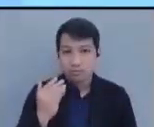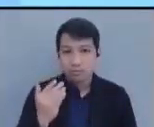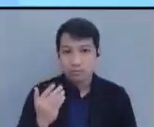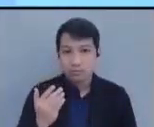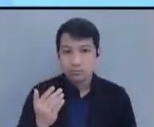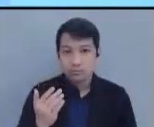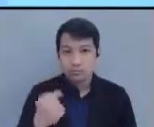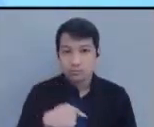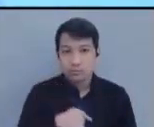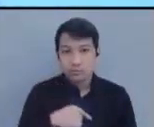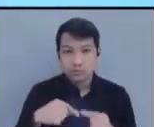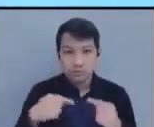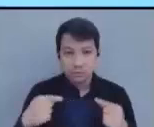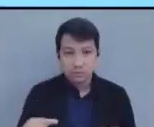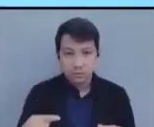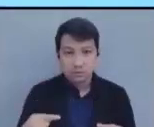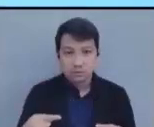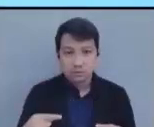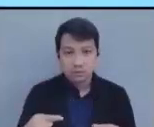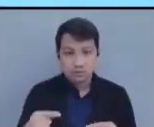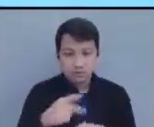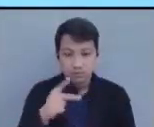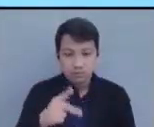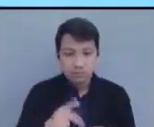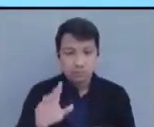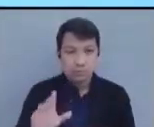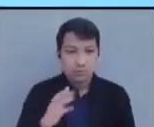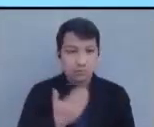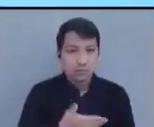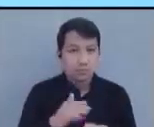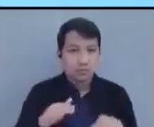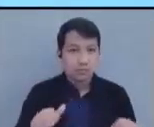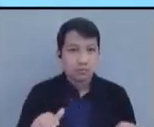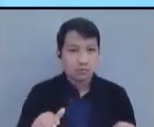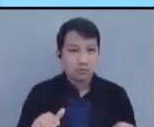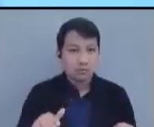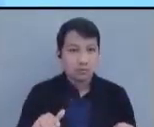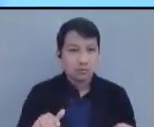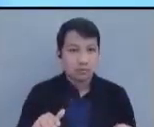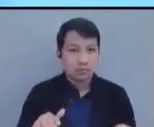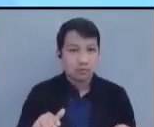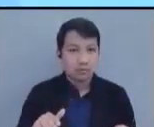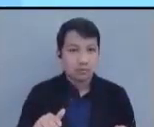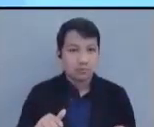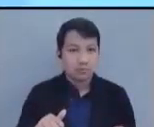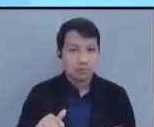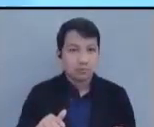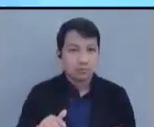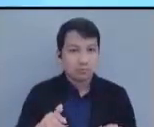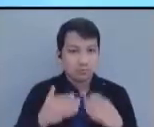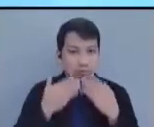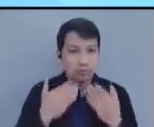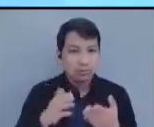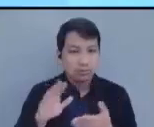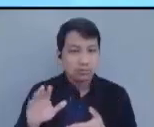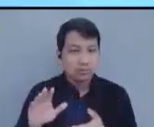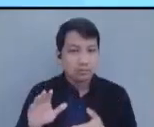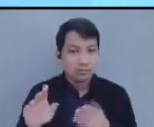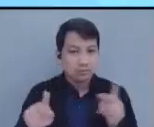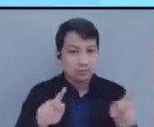pinaglalaban natin dito ang ating bansa at ang mga anak natin. And siguro gusto kong magpasalamat sa ating mga kababayan.